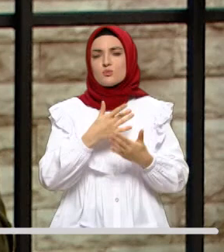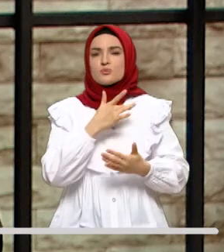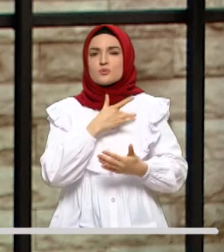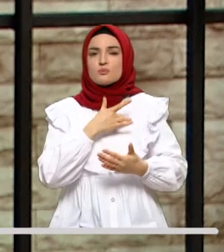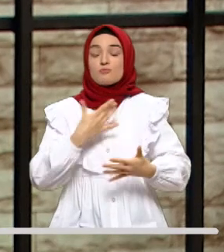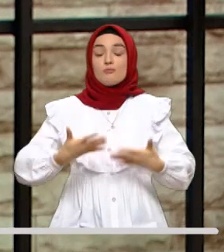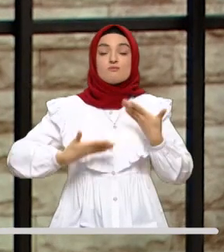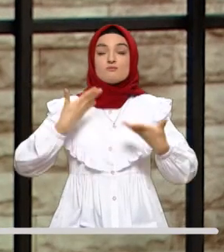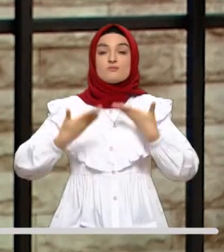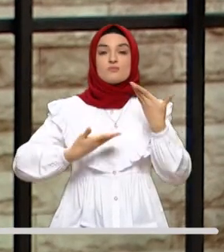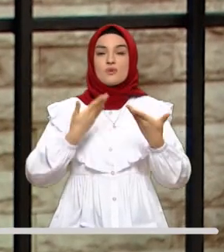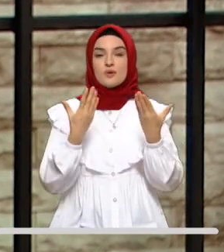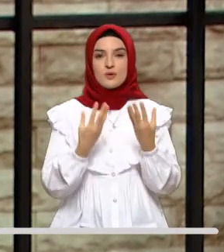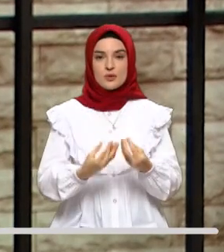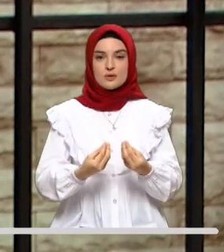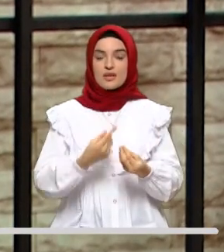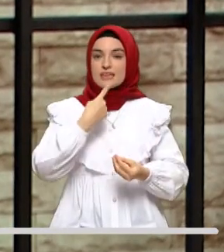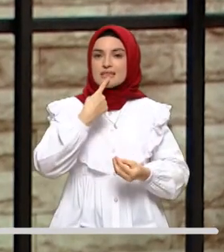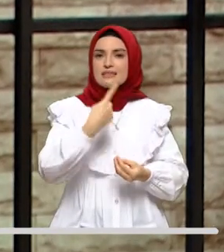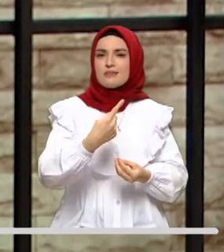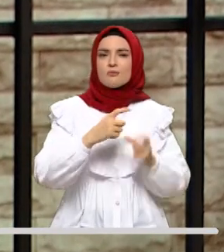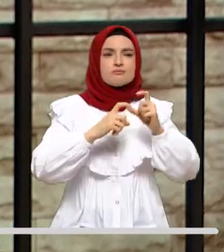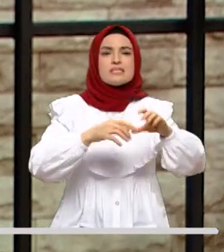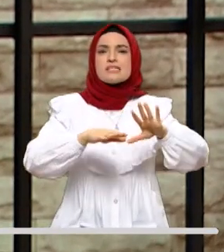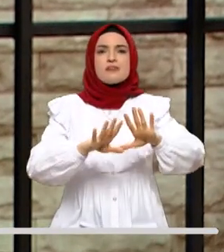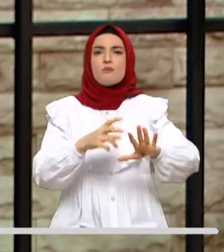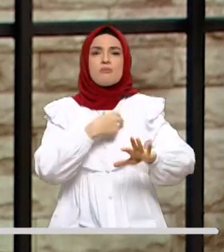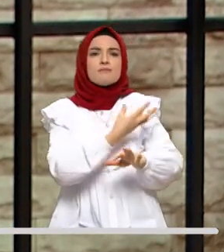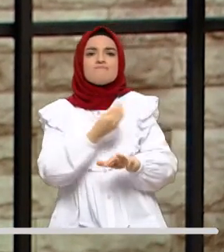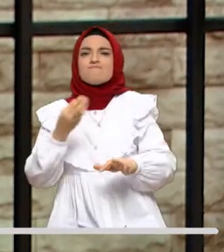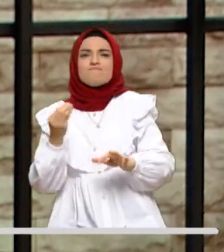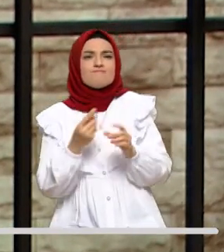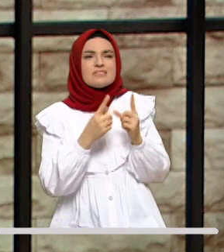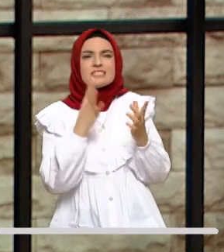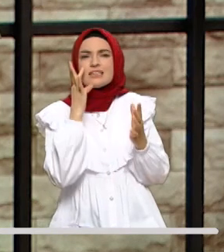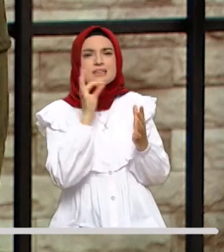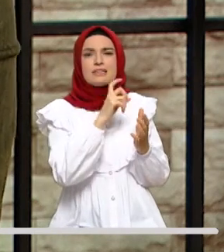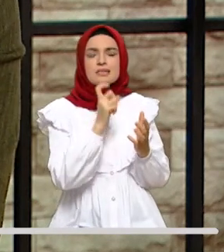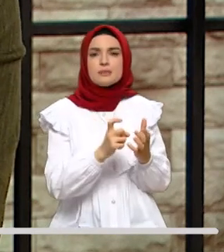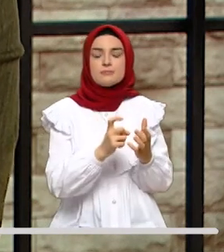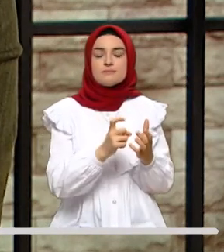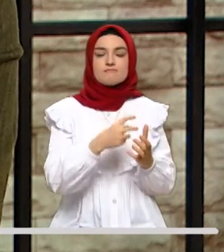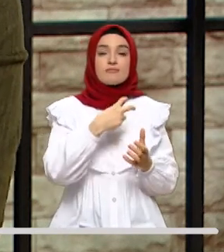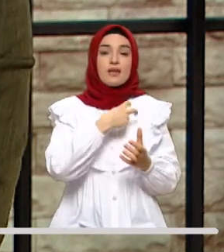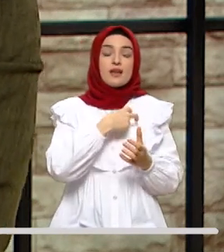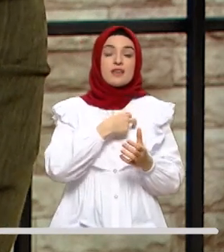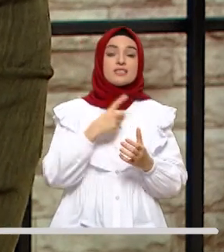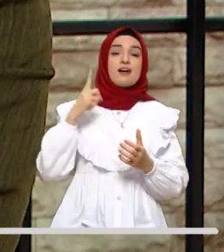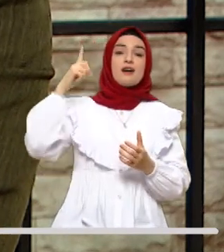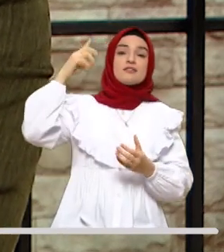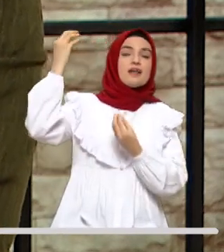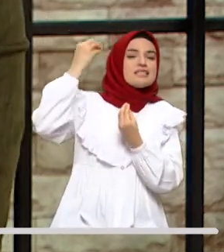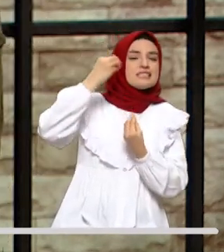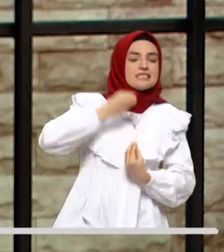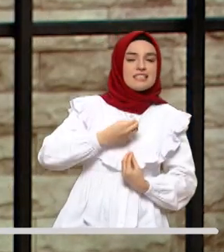yapıyor? Coşturuyor. Evet. Diyor ki, sorma aşıklara kimin nesidir? Aşıklık Mevla'nın